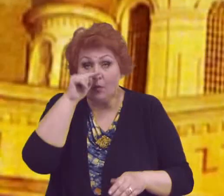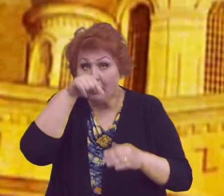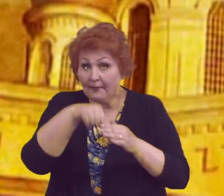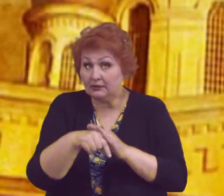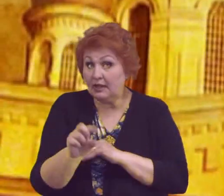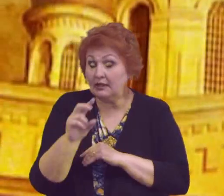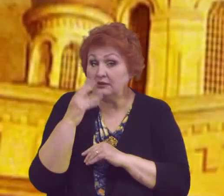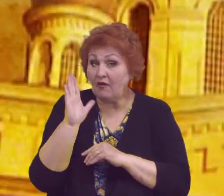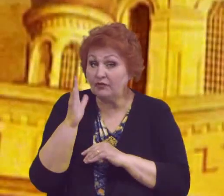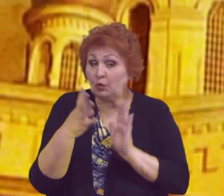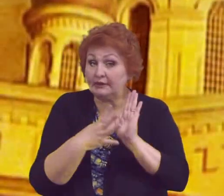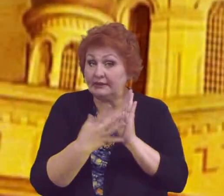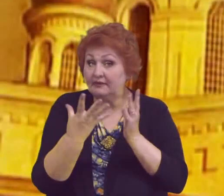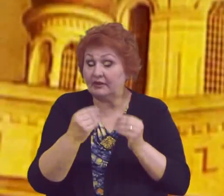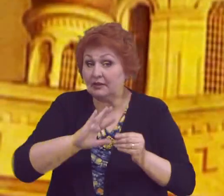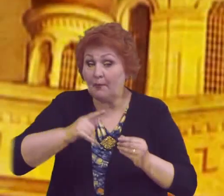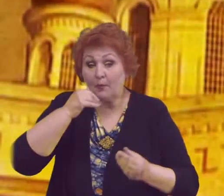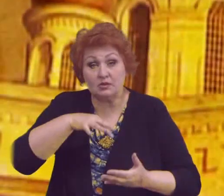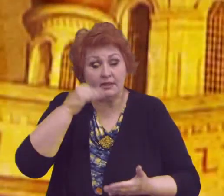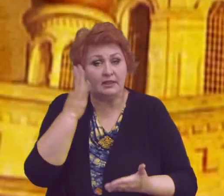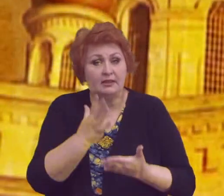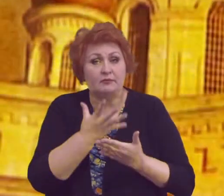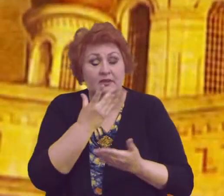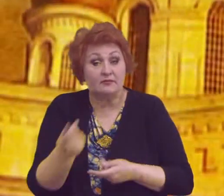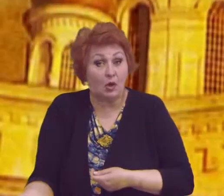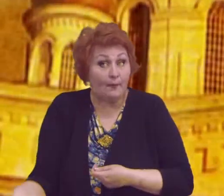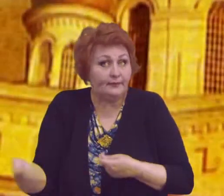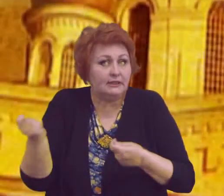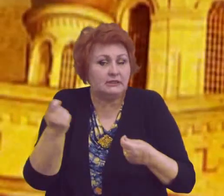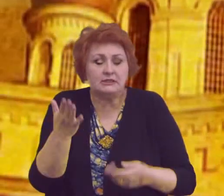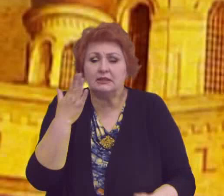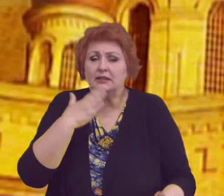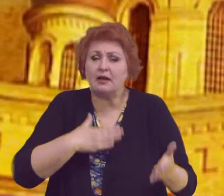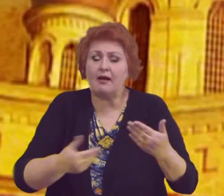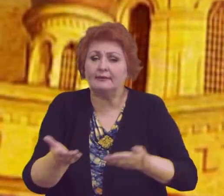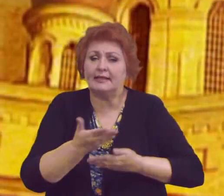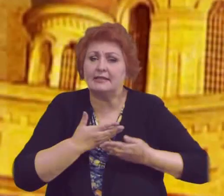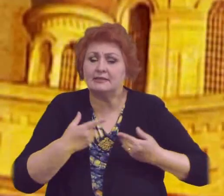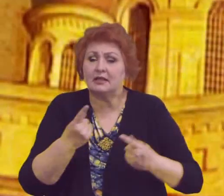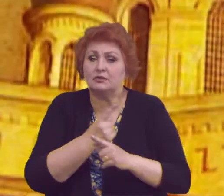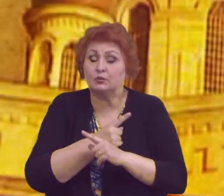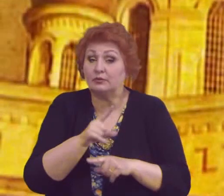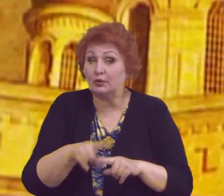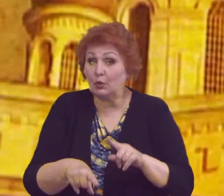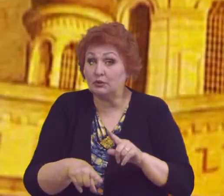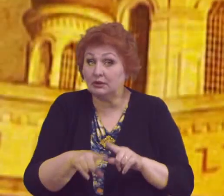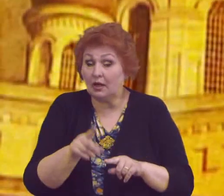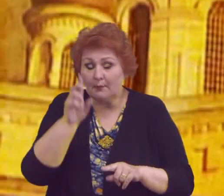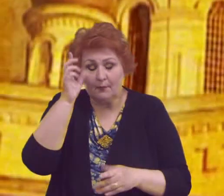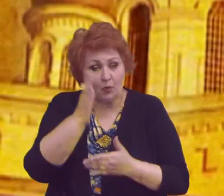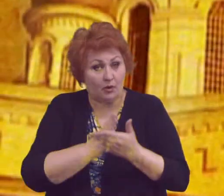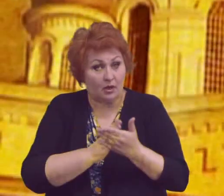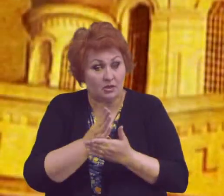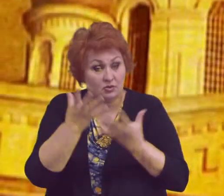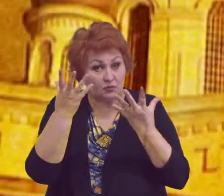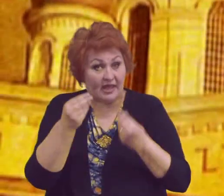выпадает на вторник, 9-й день после Пасхи, и имеет своей целью принести пасхальную радость нашим усопшим сродникам.